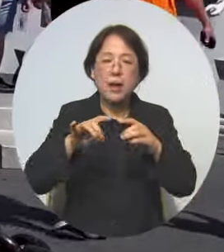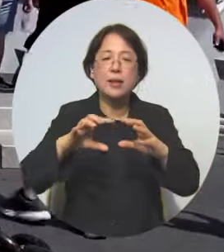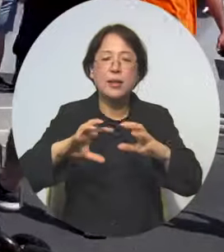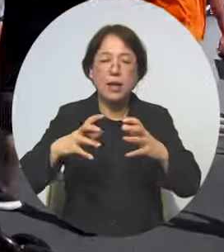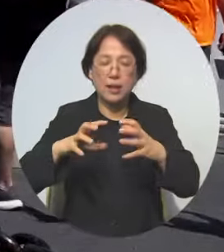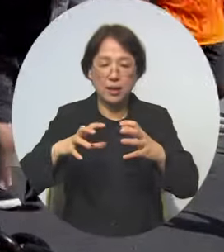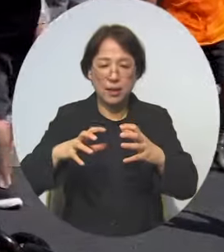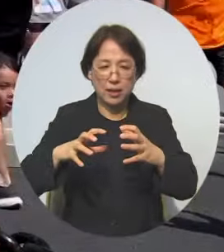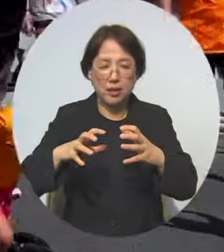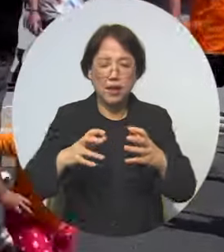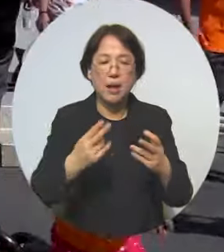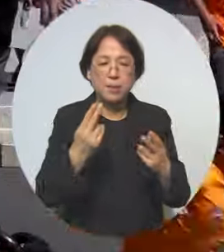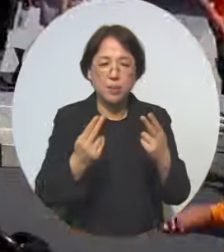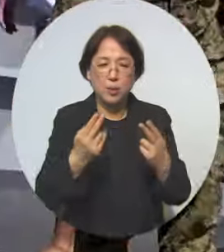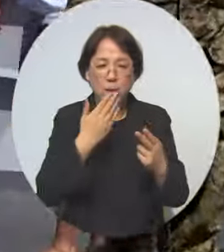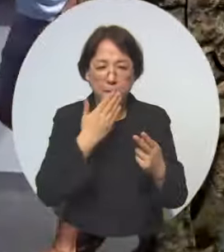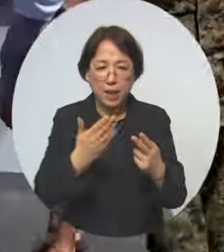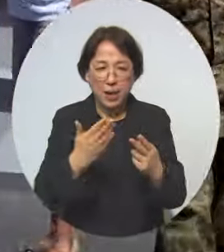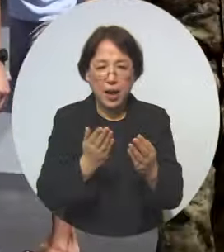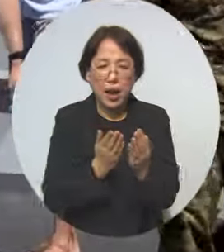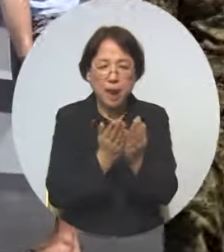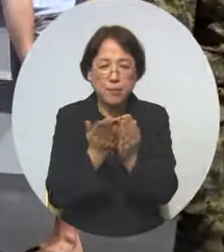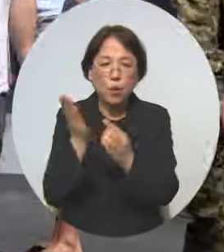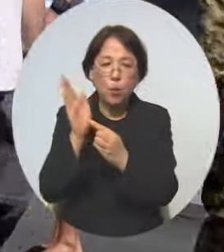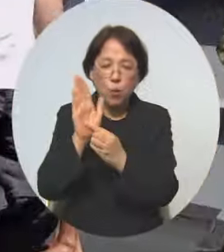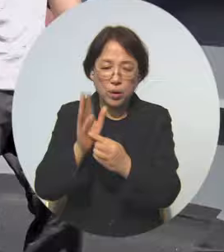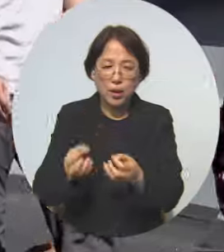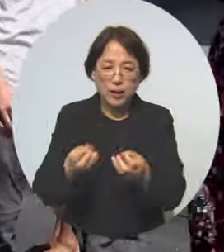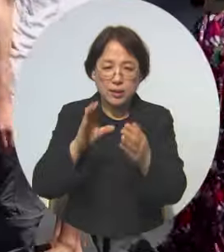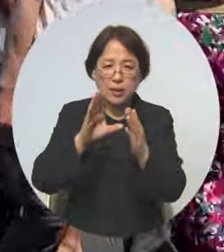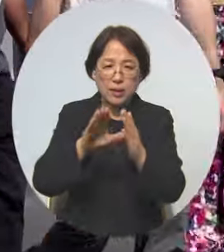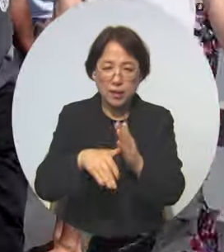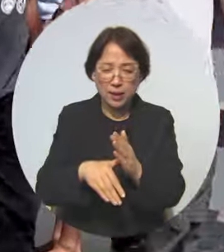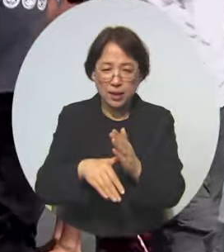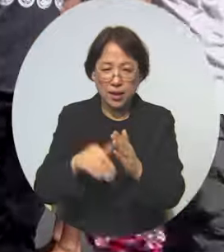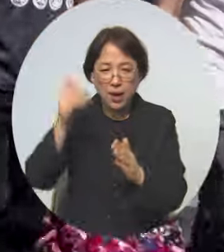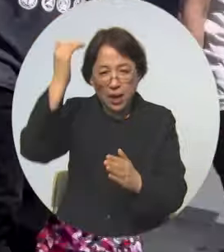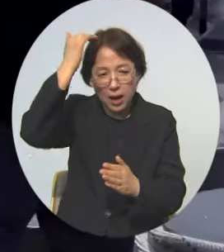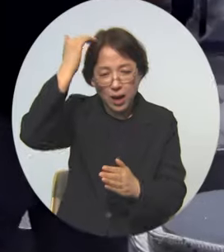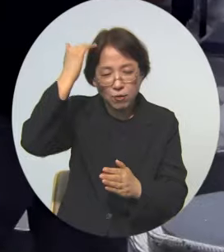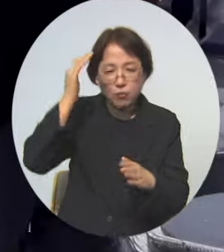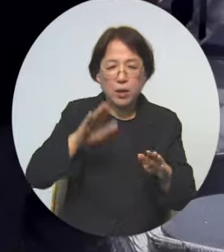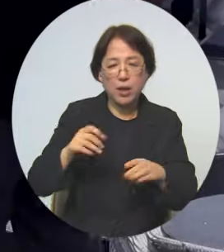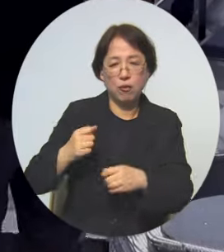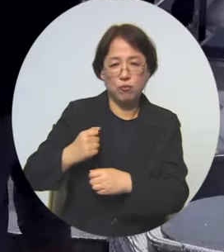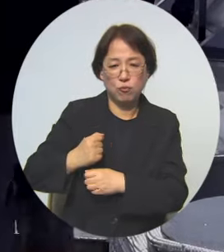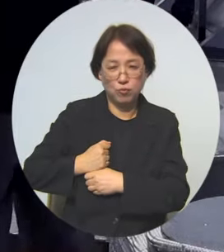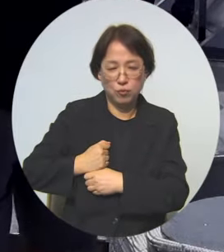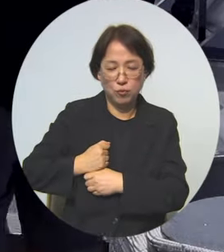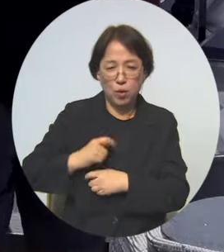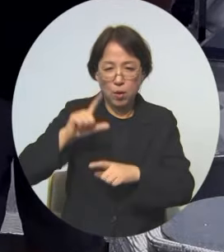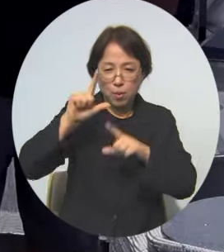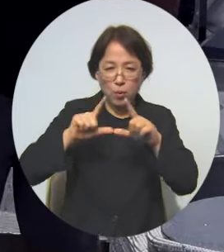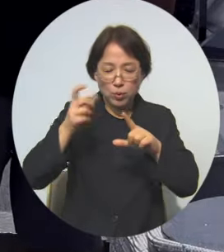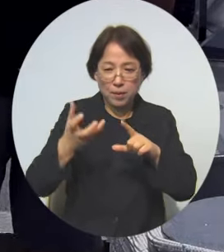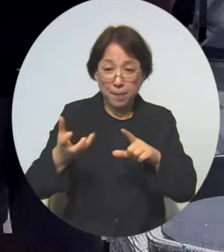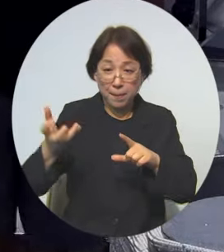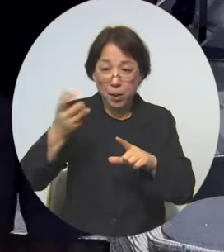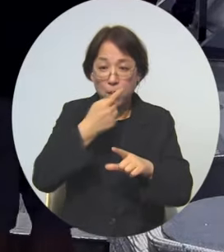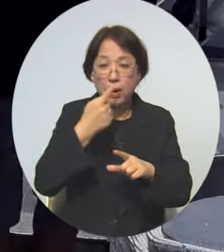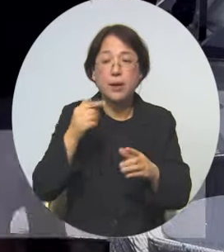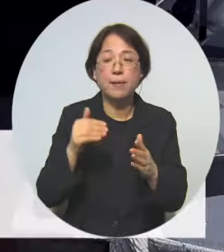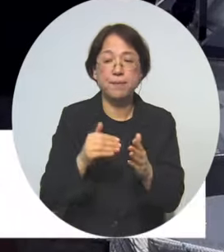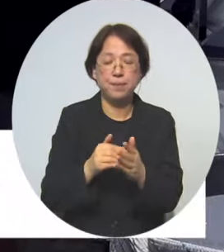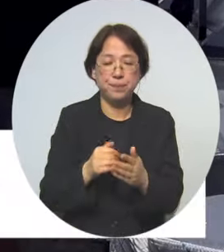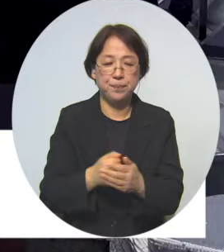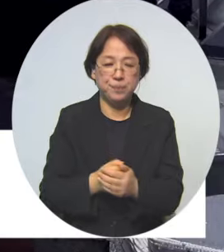해군 전력을 비교해 볼수 있는 함정 공개 행사에서도 달라진 한국 해군의 위상을 확인할 수 있습니다.